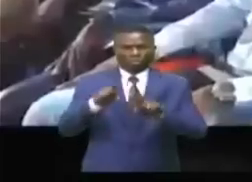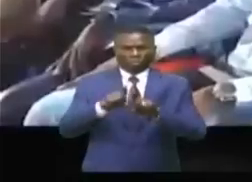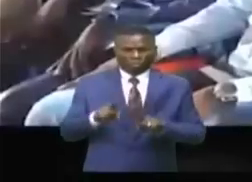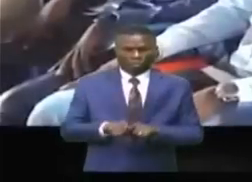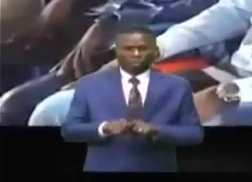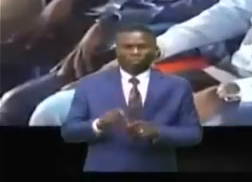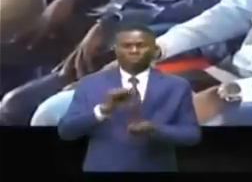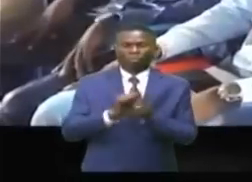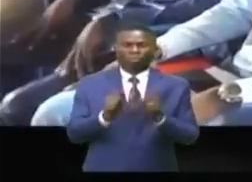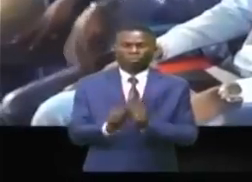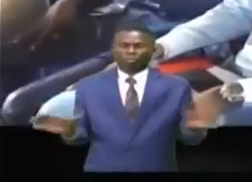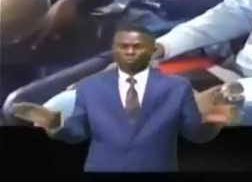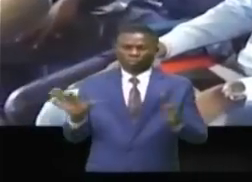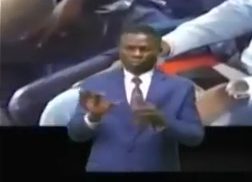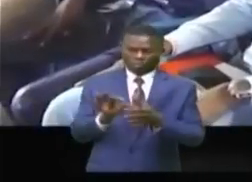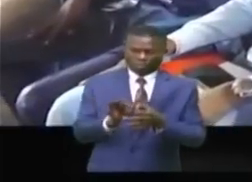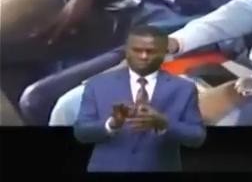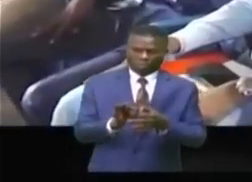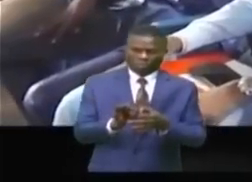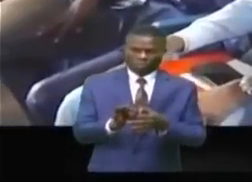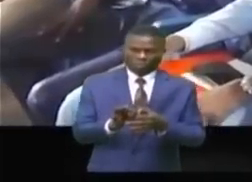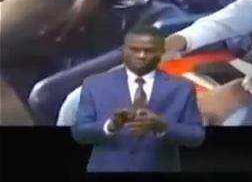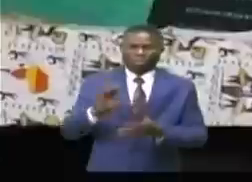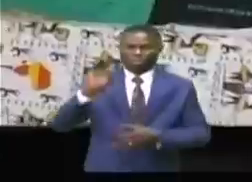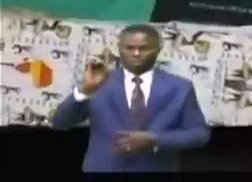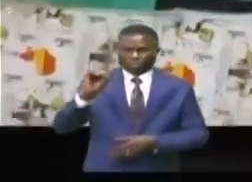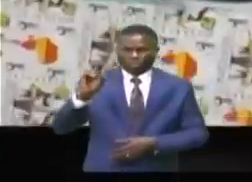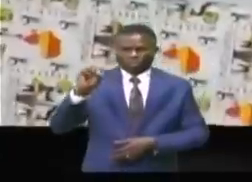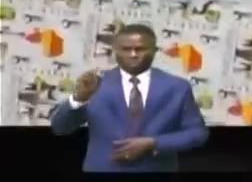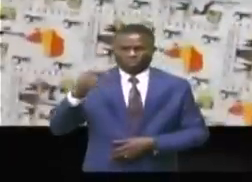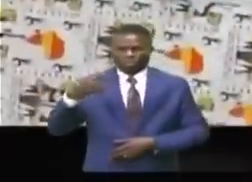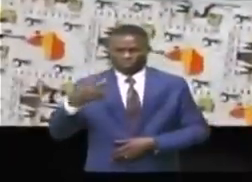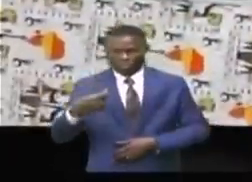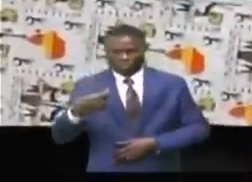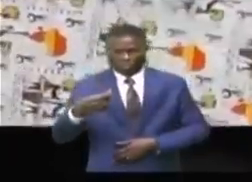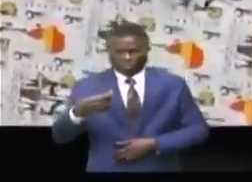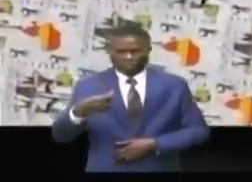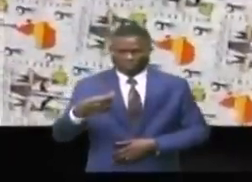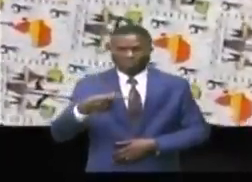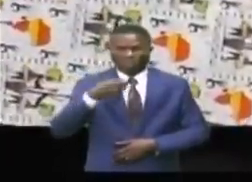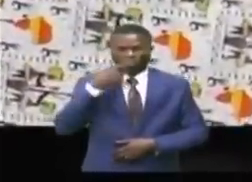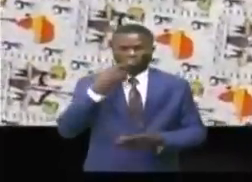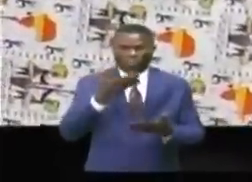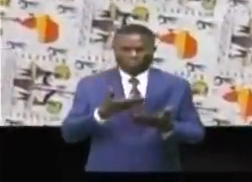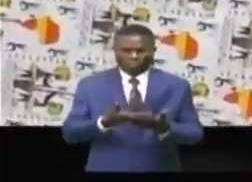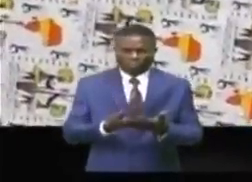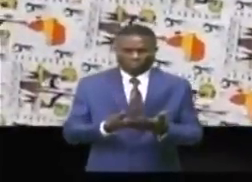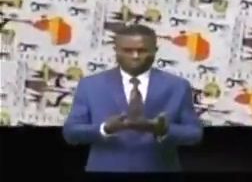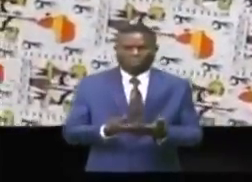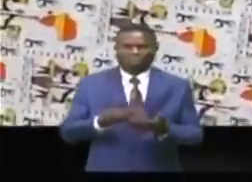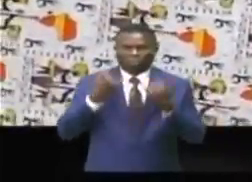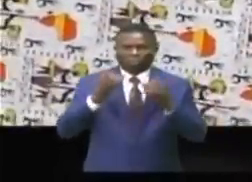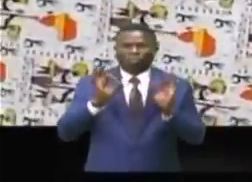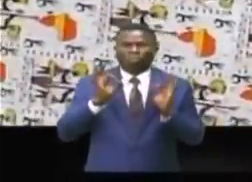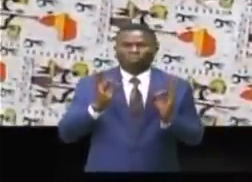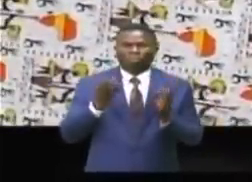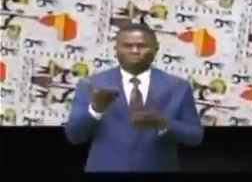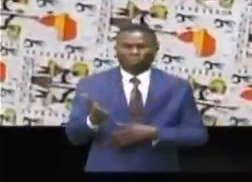vision de Goshen, sur une problématique d'actualité brûlante.